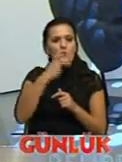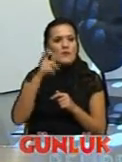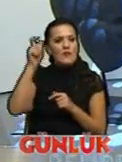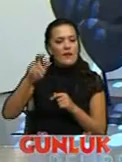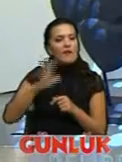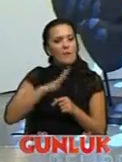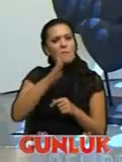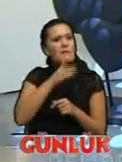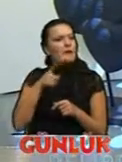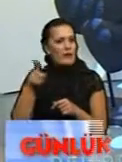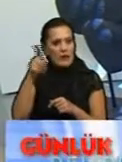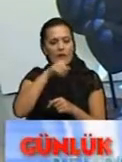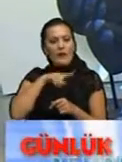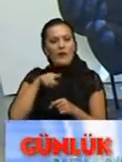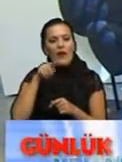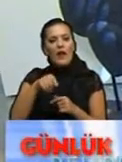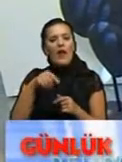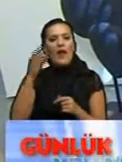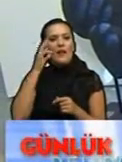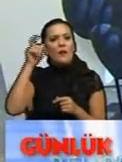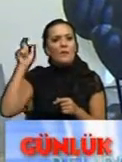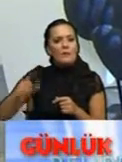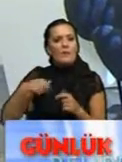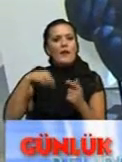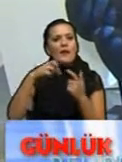müzisyenimiz var. Bilenler zaten biliyor. Hatta adam bir rockstar.